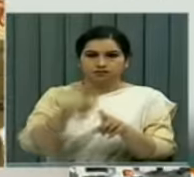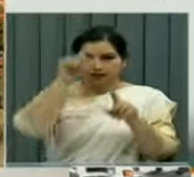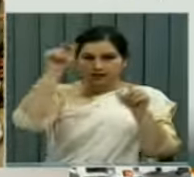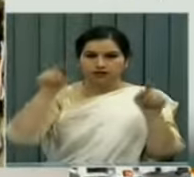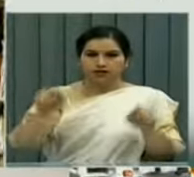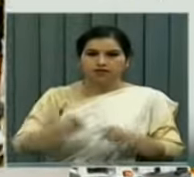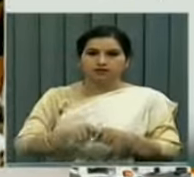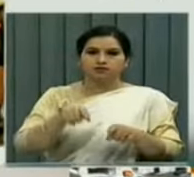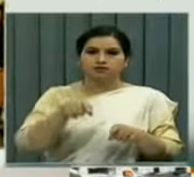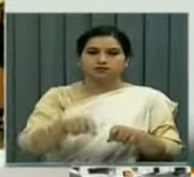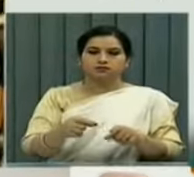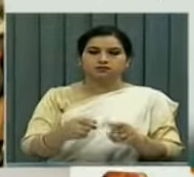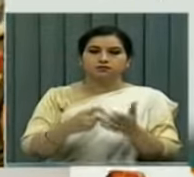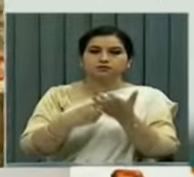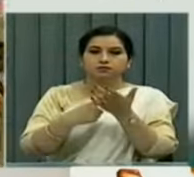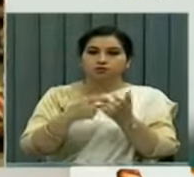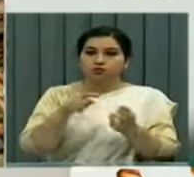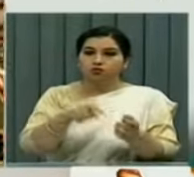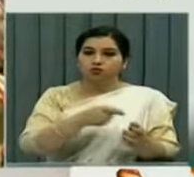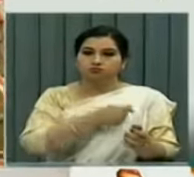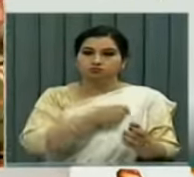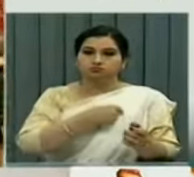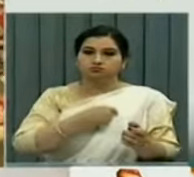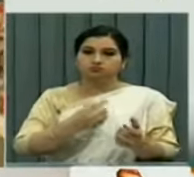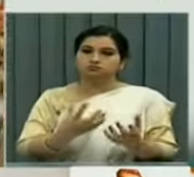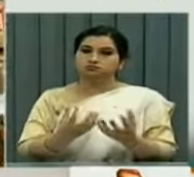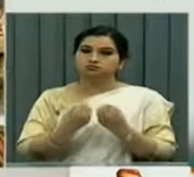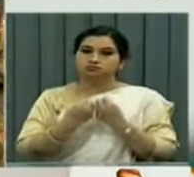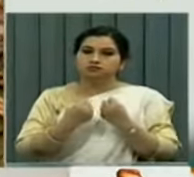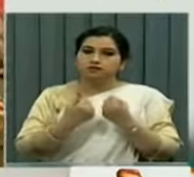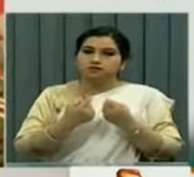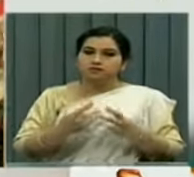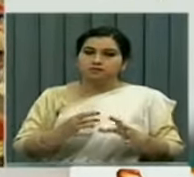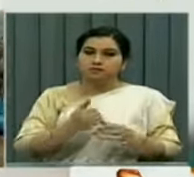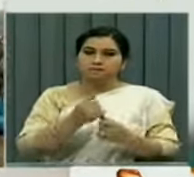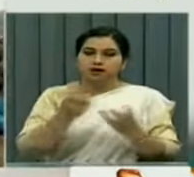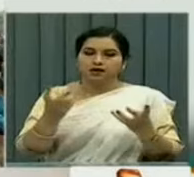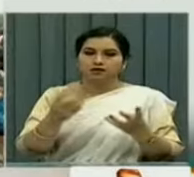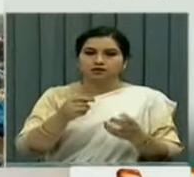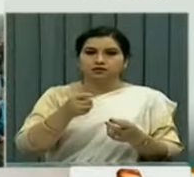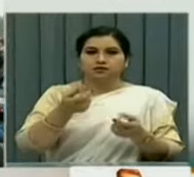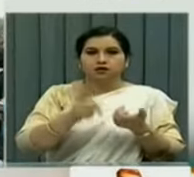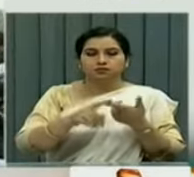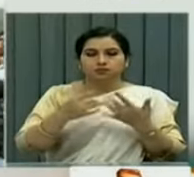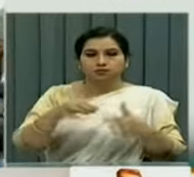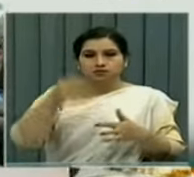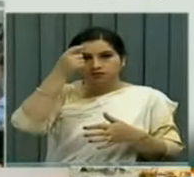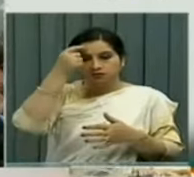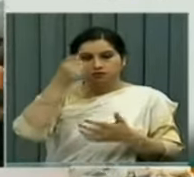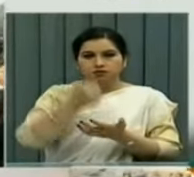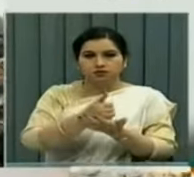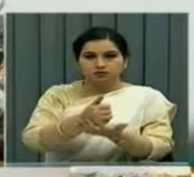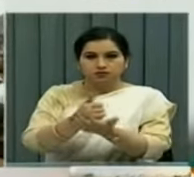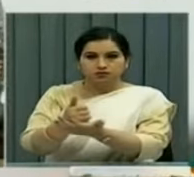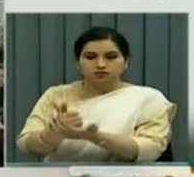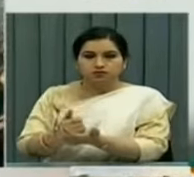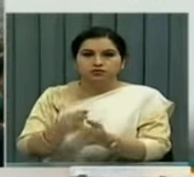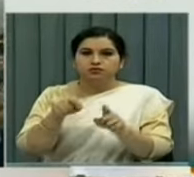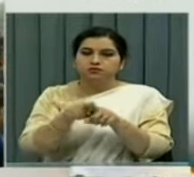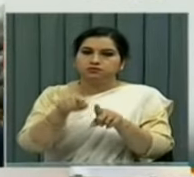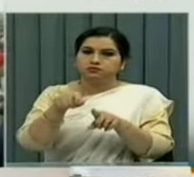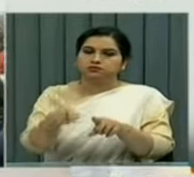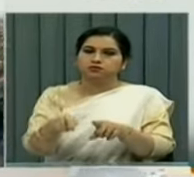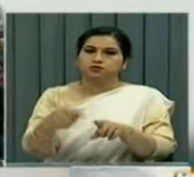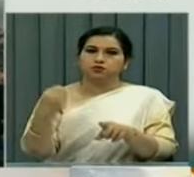मामला डिफरेंट हो जाता है, पर पीस टाइम में पूरी जो रक्षा होती है ये इनके इन पे आधारित रहती है। सो ये